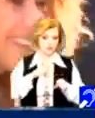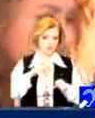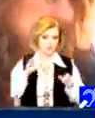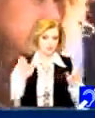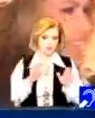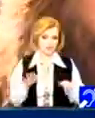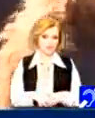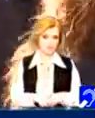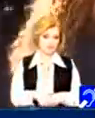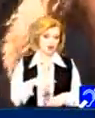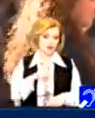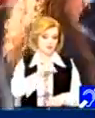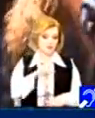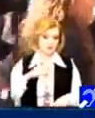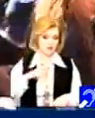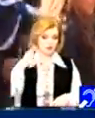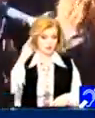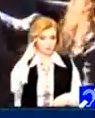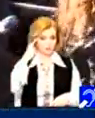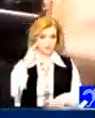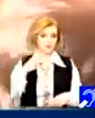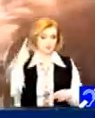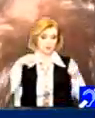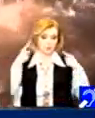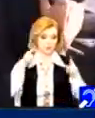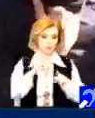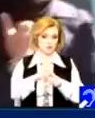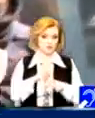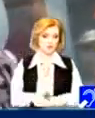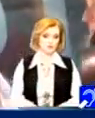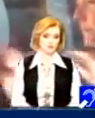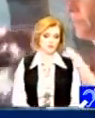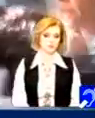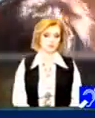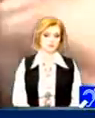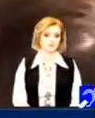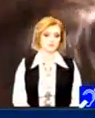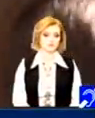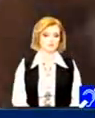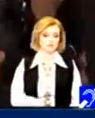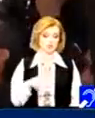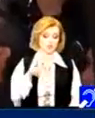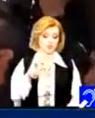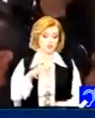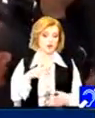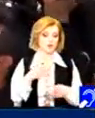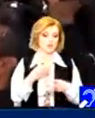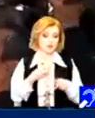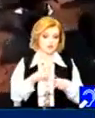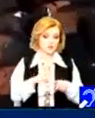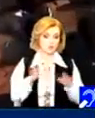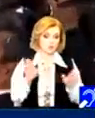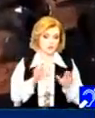și că a contribuit personal la versurile cântecului care a primit un premiu Grammy Latino și a fost desemnat cel mai mare hit latino al